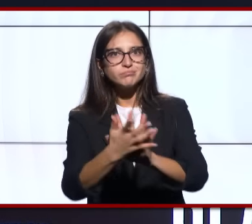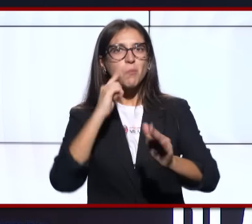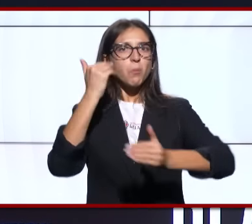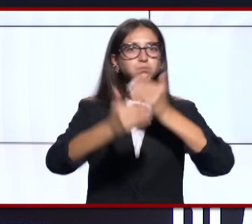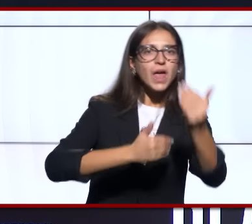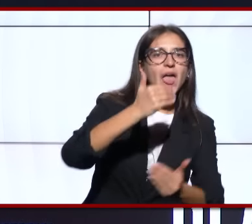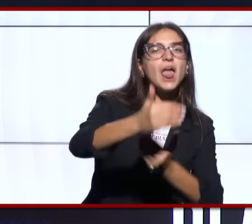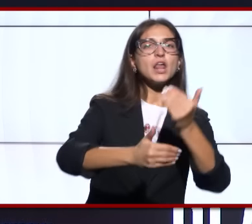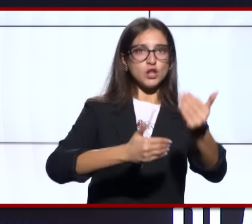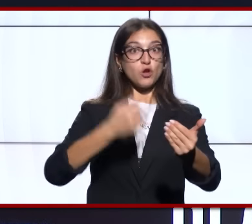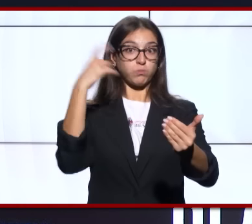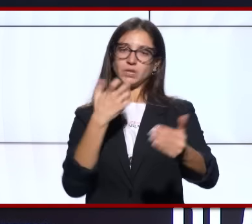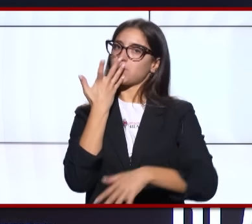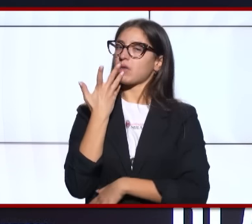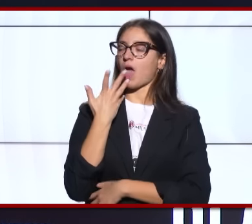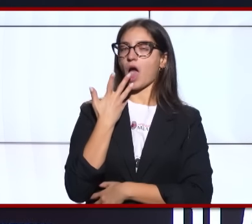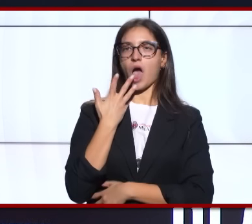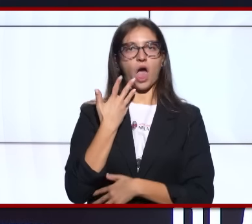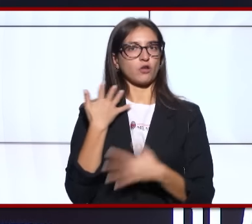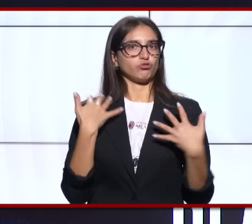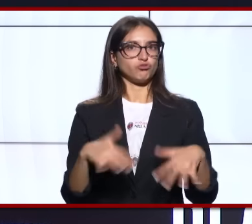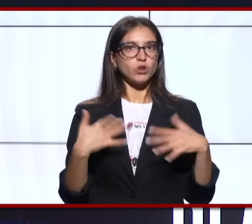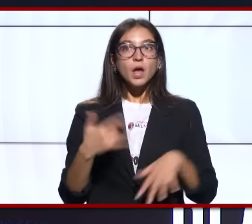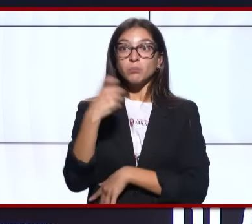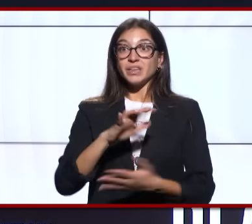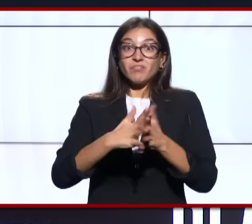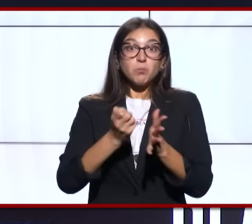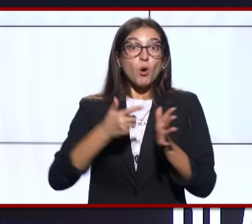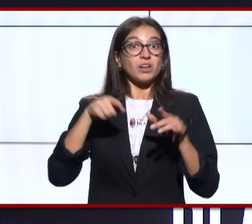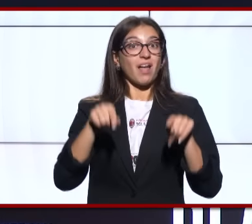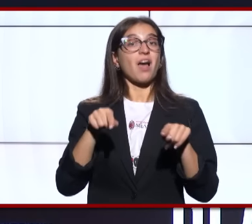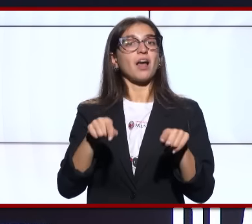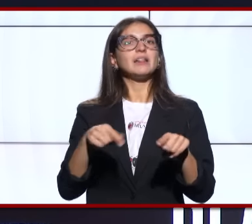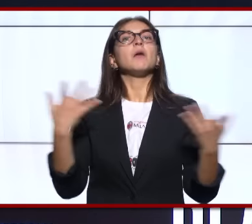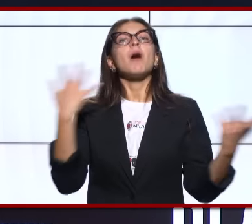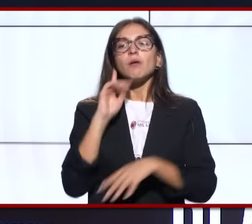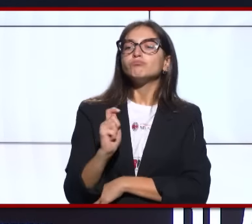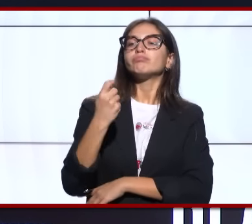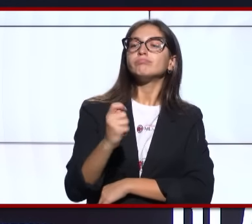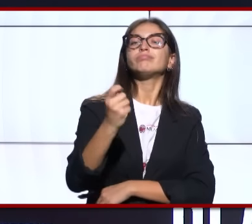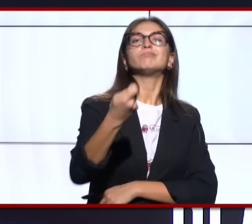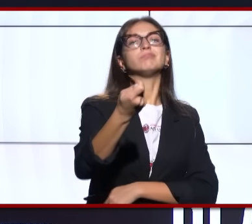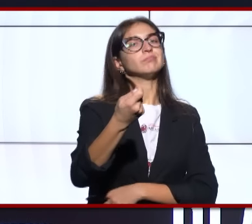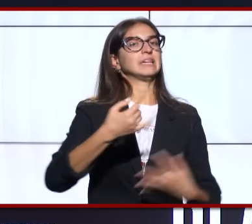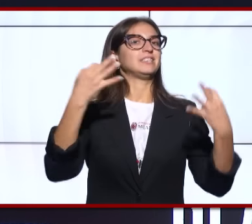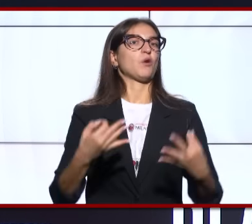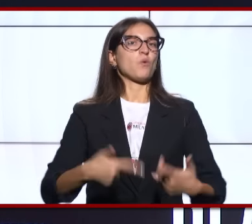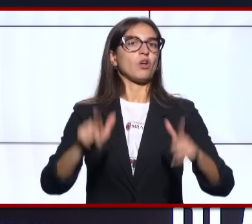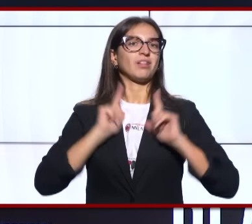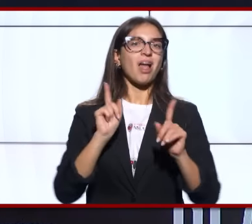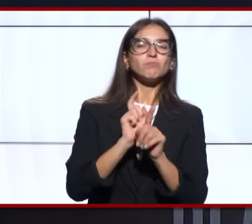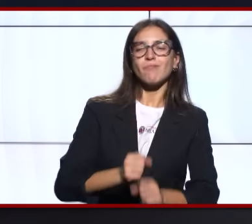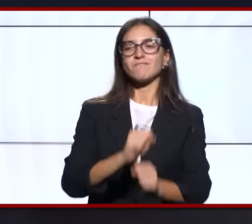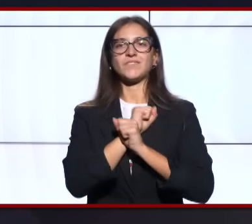migliorando quello è lo più importante ma le vittorie ovviamente portano tante